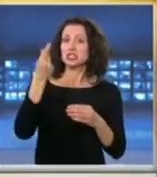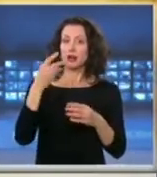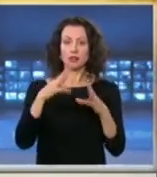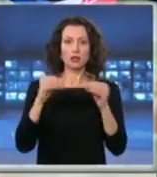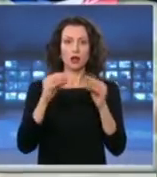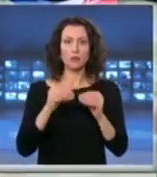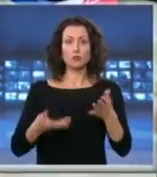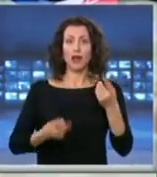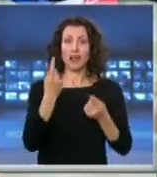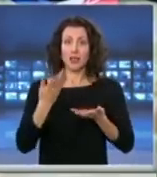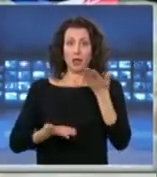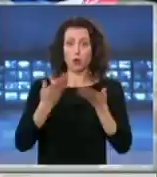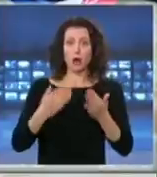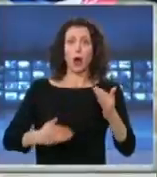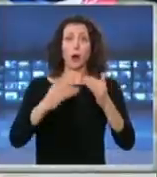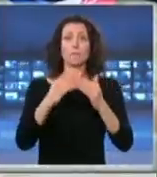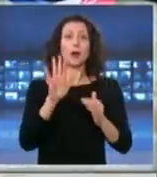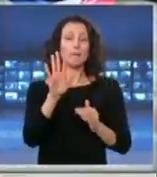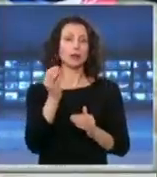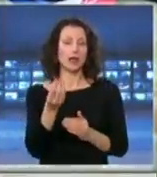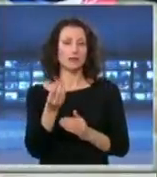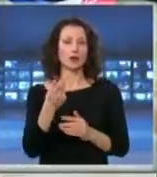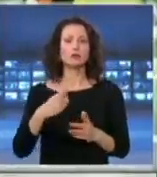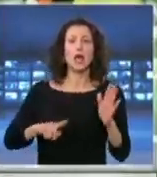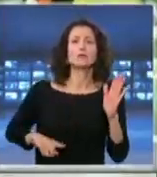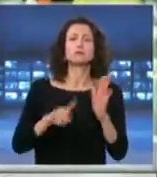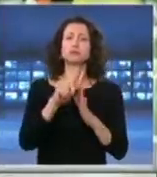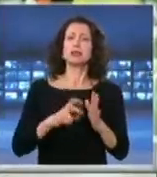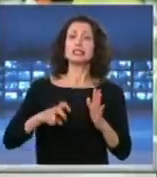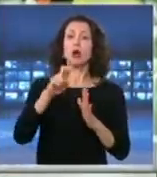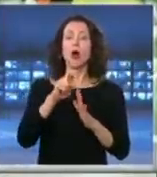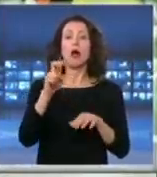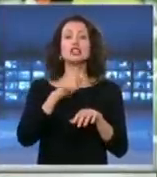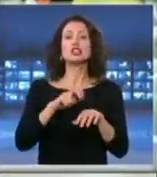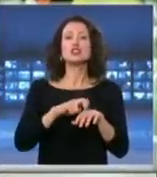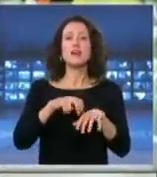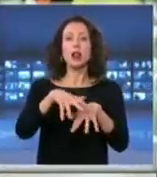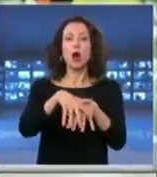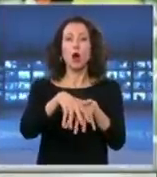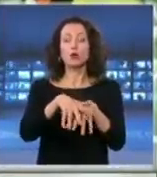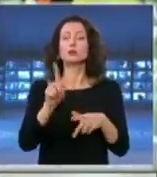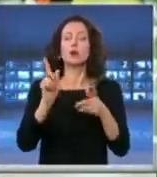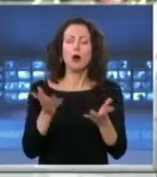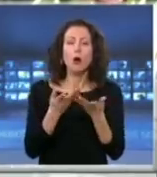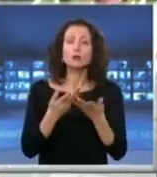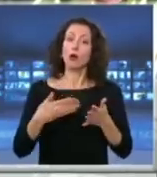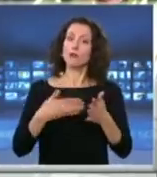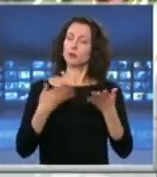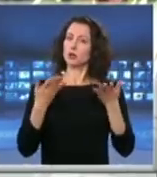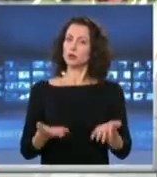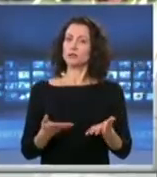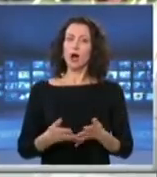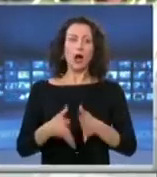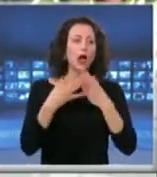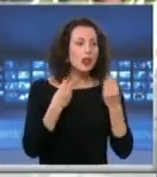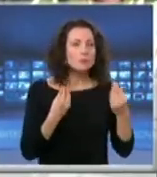вече достигна 5 лева. Най-рязък скок обаче се бележи при джинджифила, който въпреки това буквално изчезва от магазините